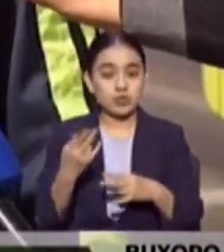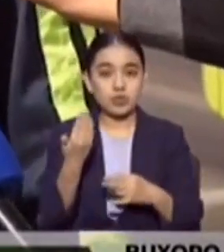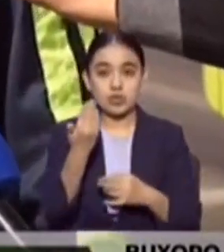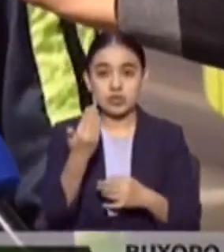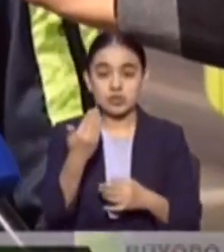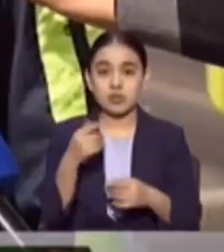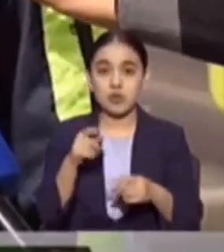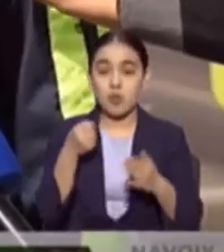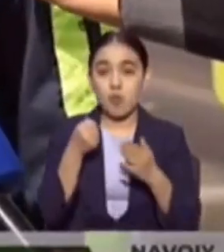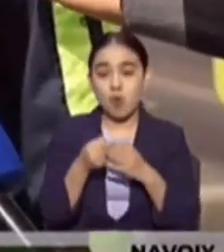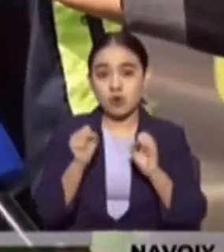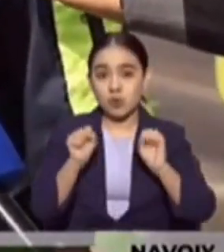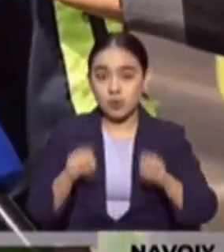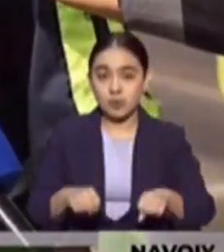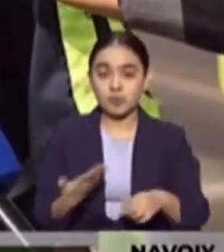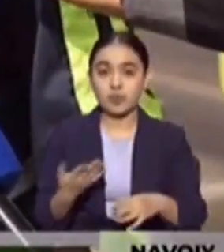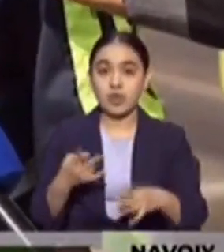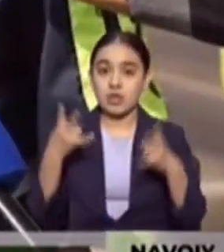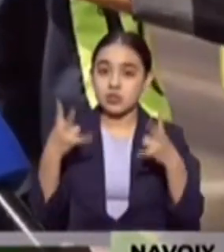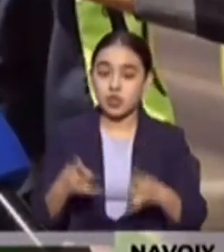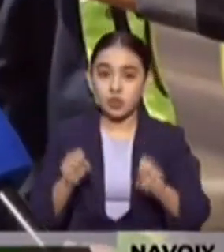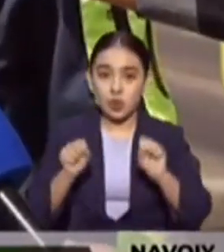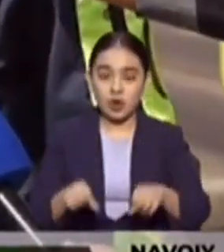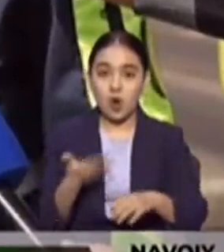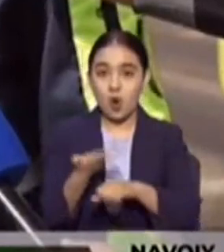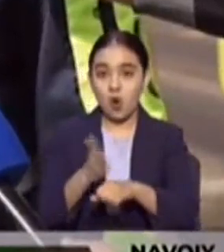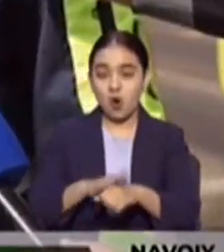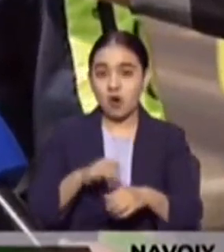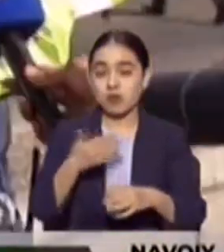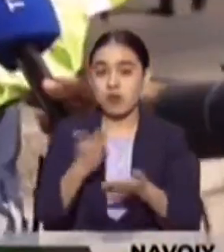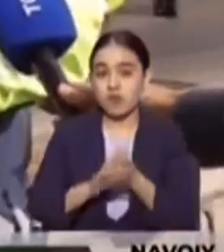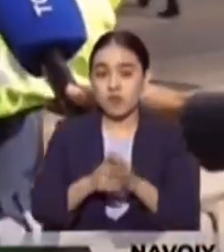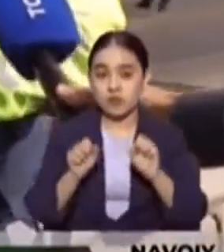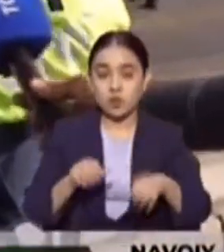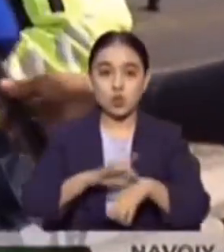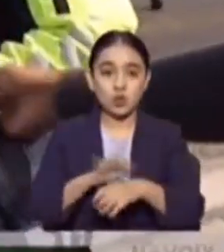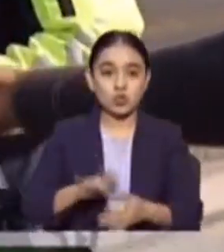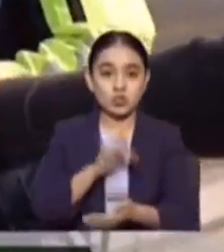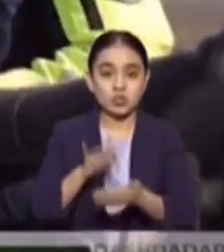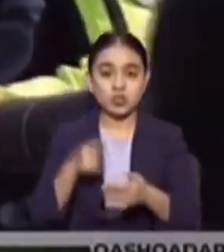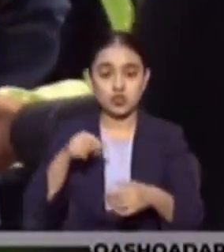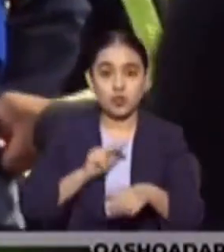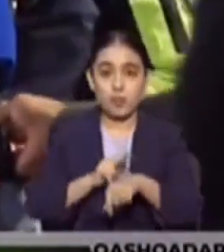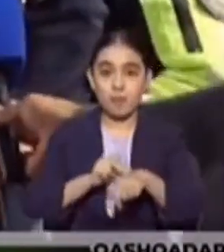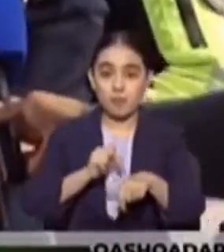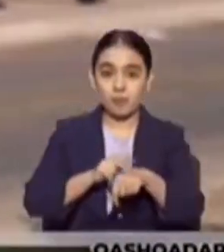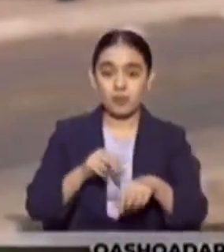o'tishingiz sizni boshqa qutib olishi mumkin. Jarohatlanishingiz mumkin. Og'ir ahvolga tushishingiz mumkin. Toshkent shahar ichki ishlar bosh boshqarmasi yo'l harakati